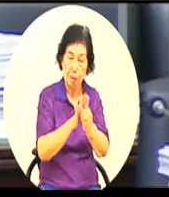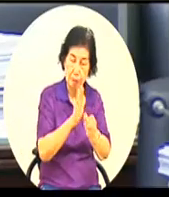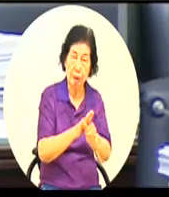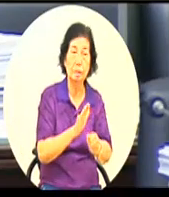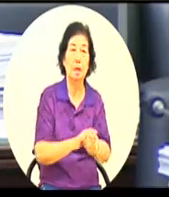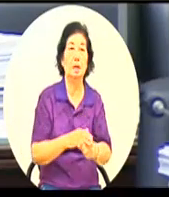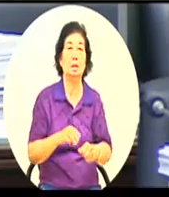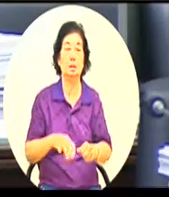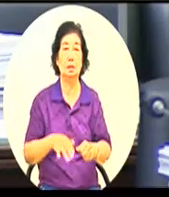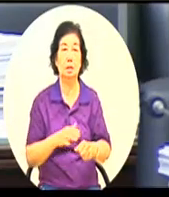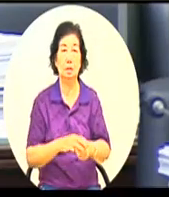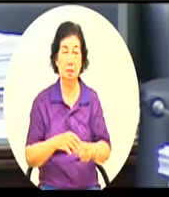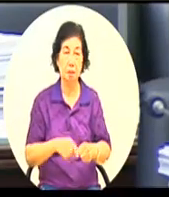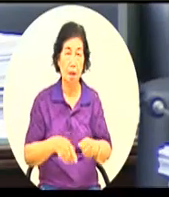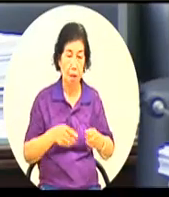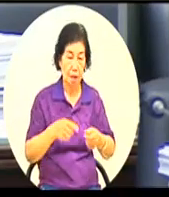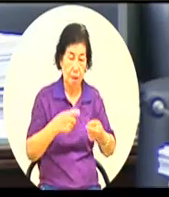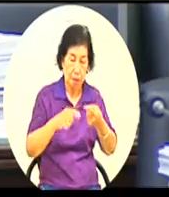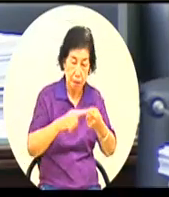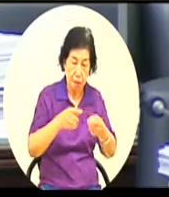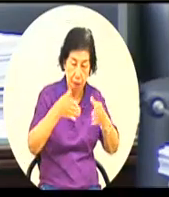该做你唔做，